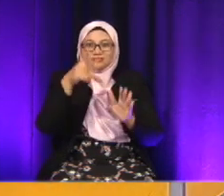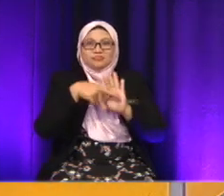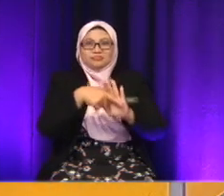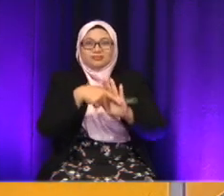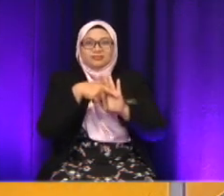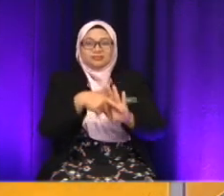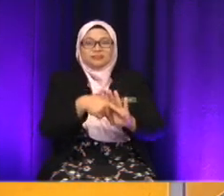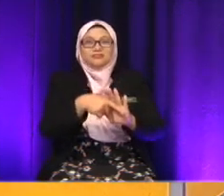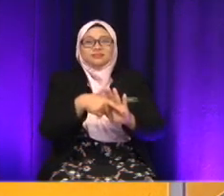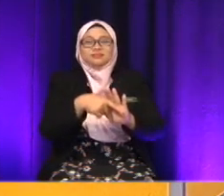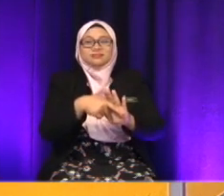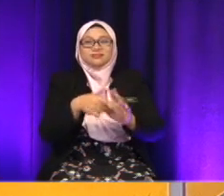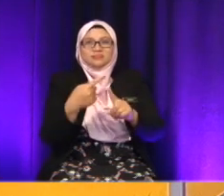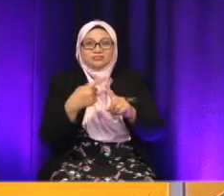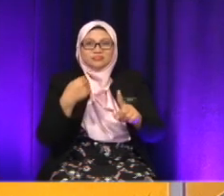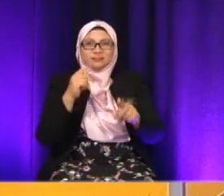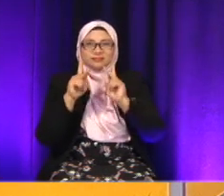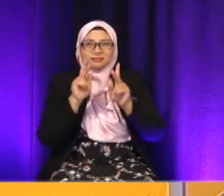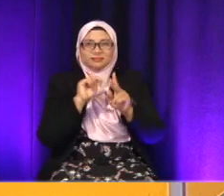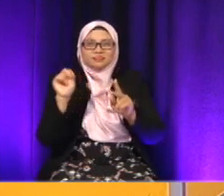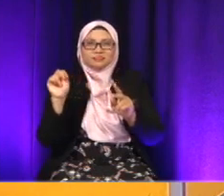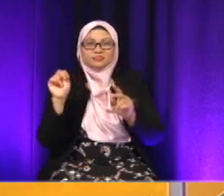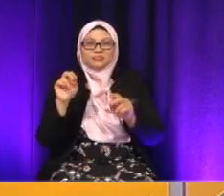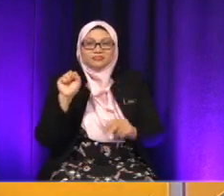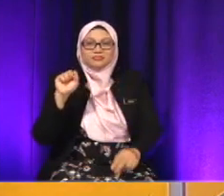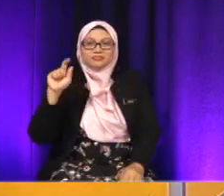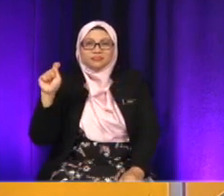daripada perkataan ataupun